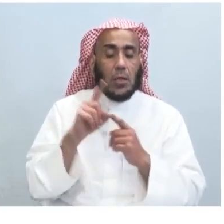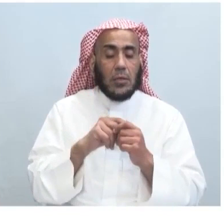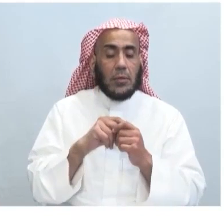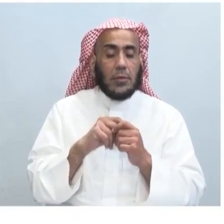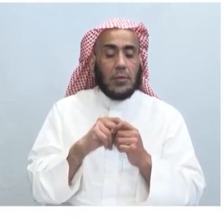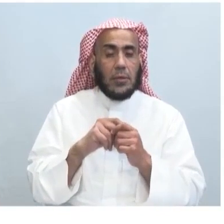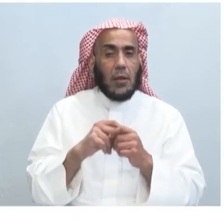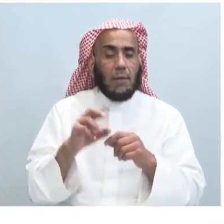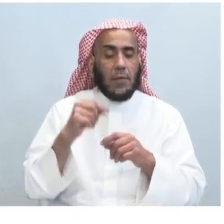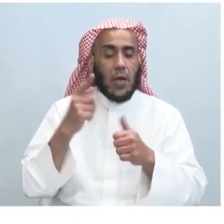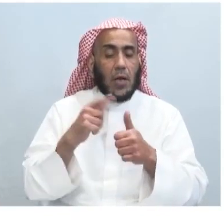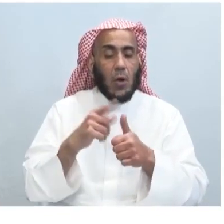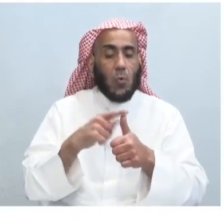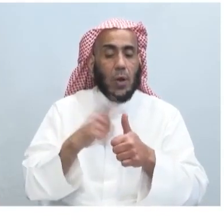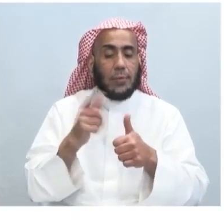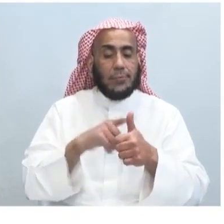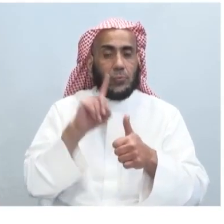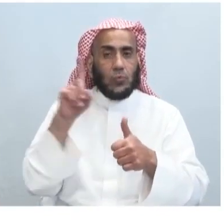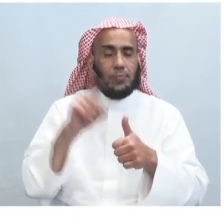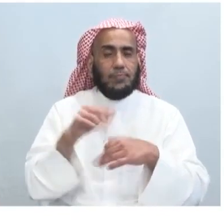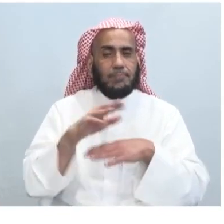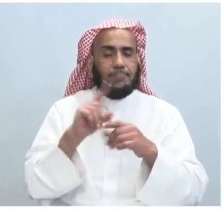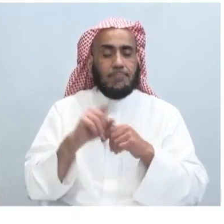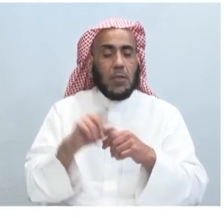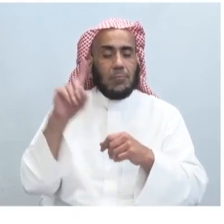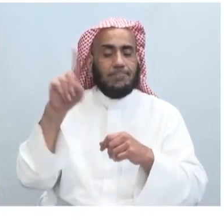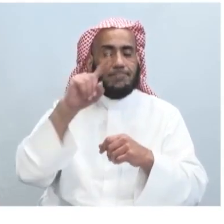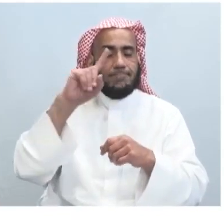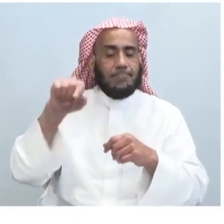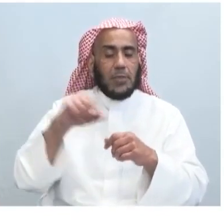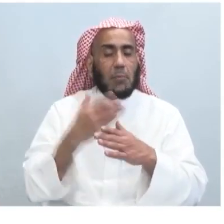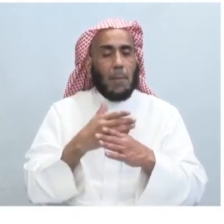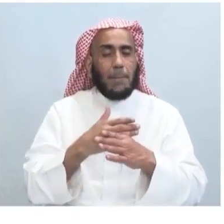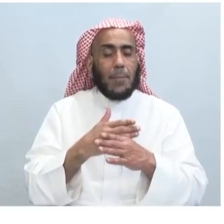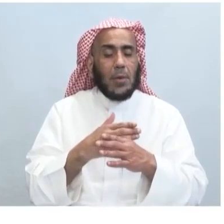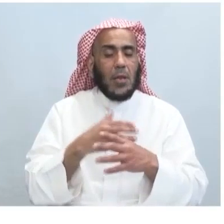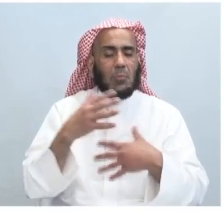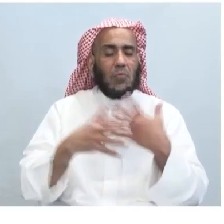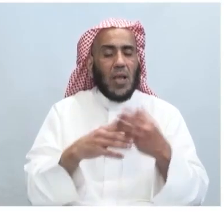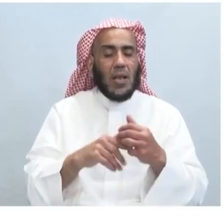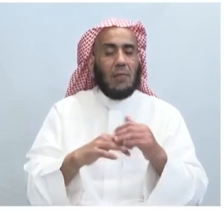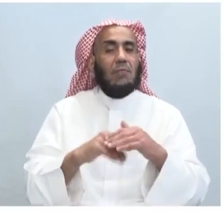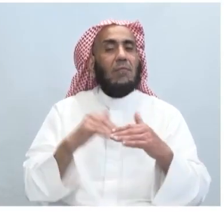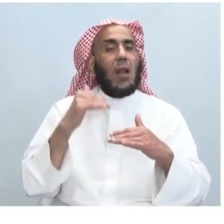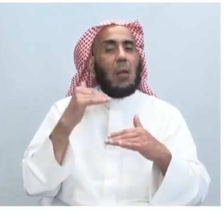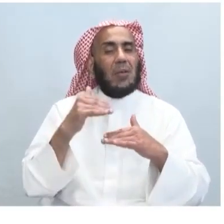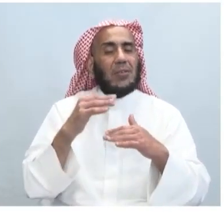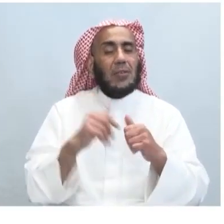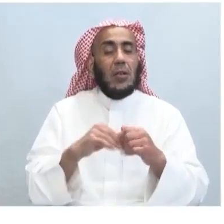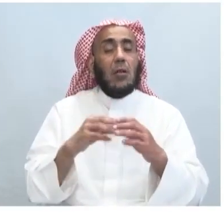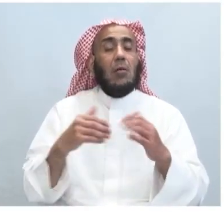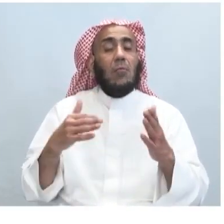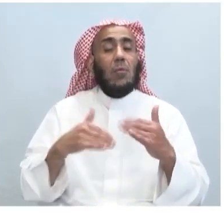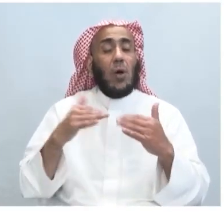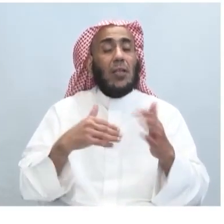في الفقره الاولى هذه خاطئه هذه خاطئه لماذا لان المتفاعلات في البسط لو لاحظت في المعادله